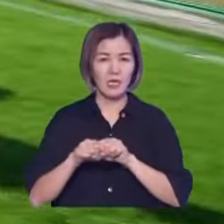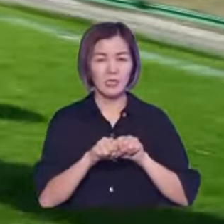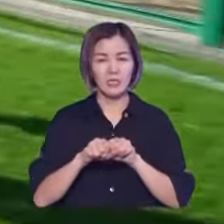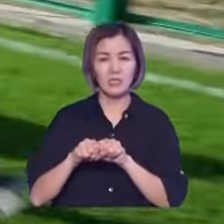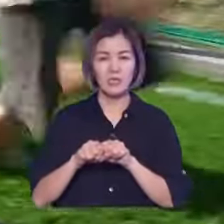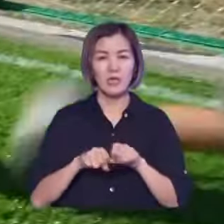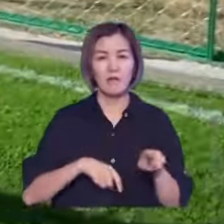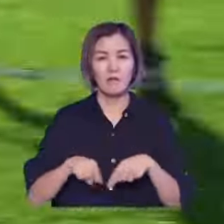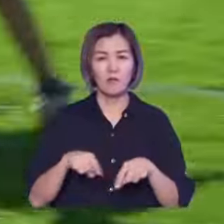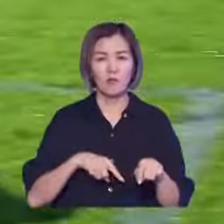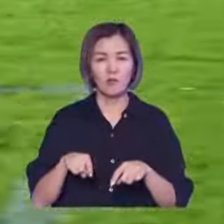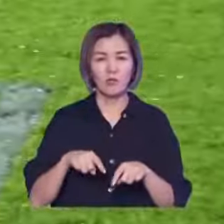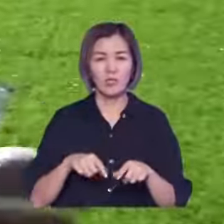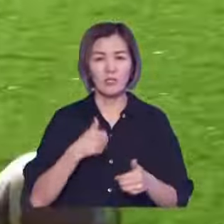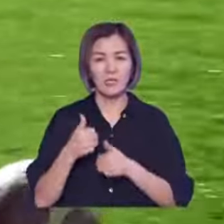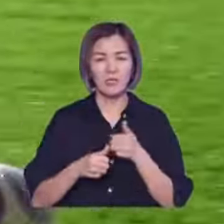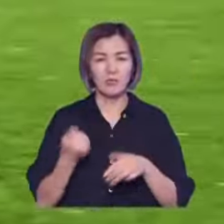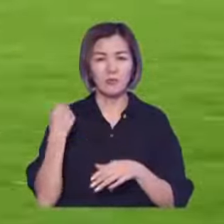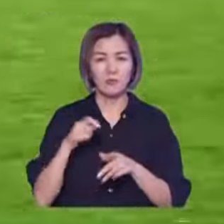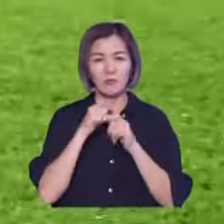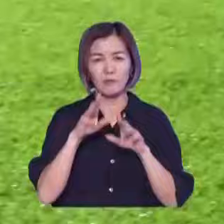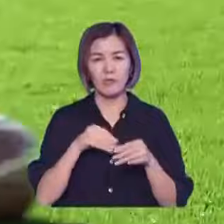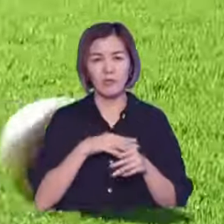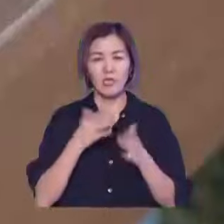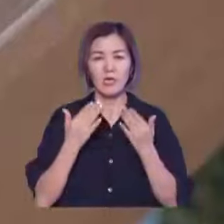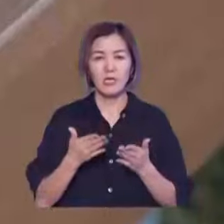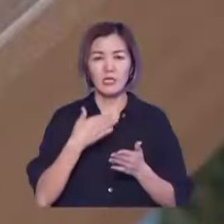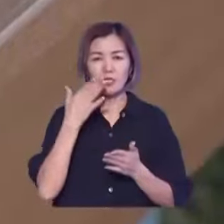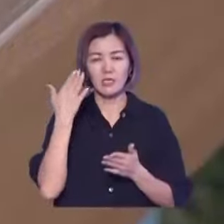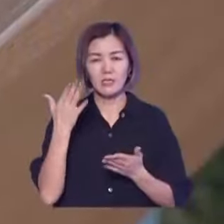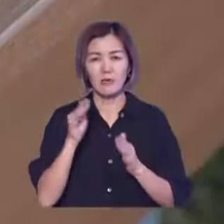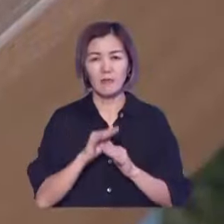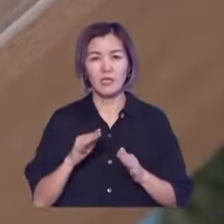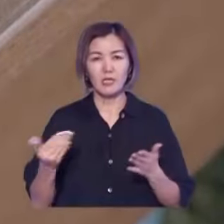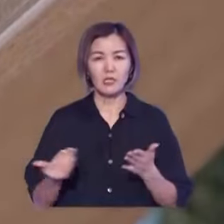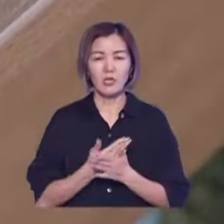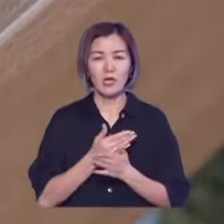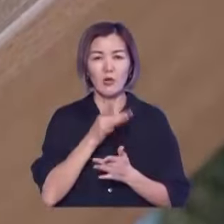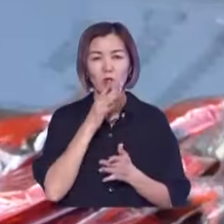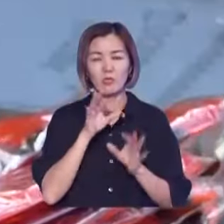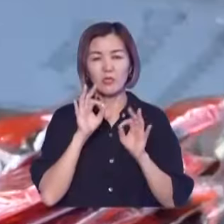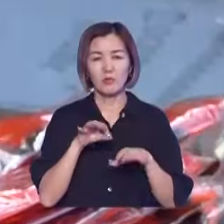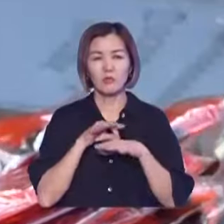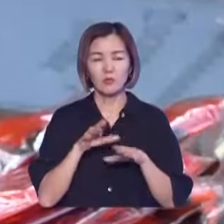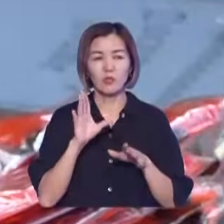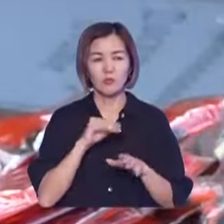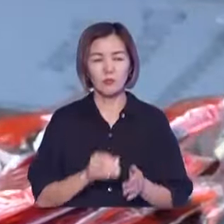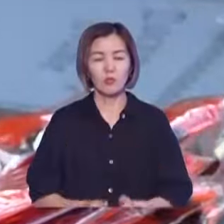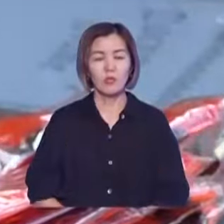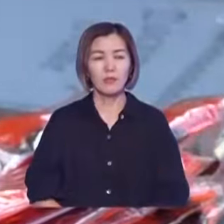футболмен күрестен сайыстар өтіп, жеңімпаздар марапатталды. Енді жазғы демалыста балалар жаңа кешенде уақыт тиімді өткізе